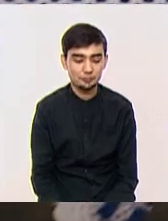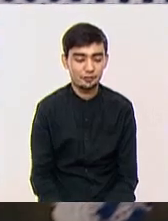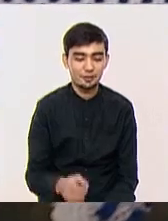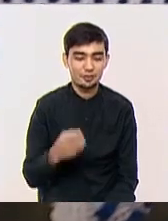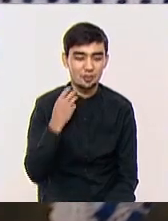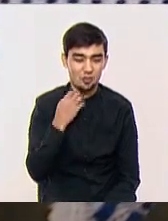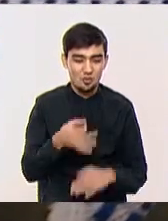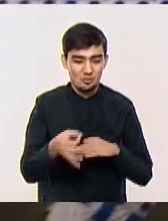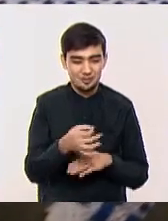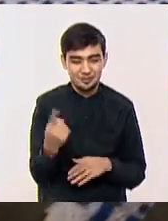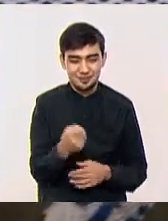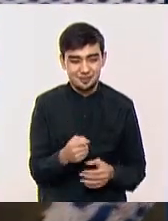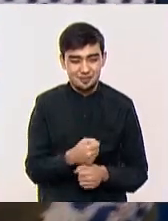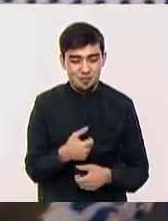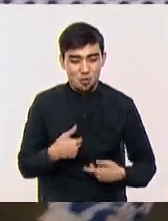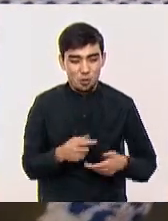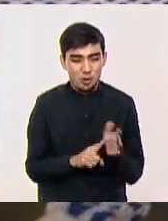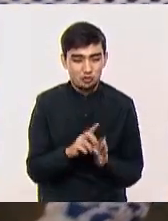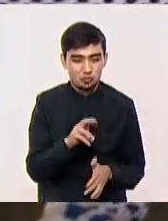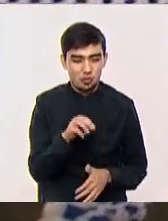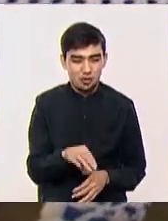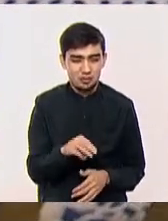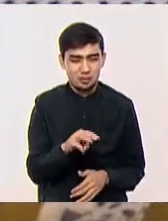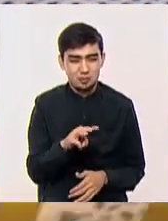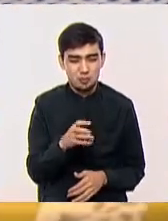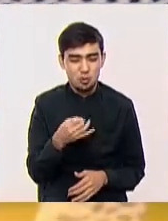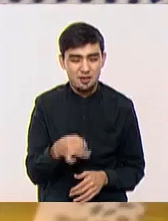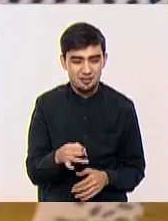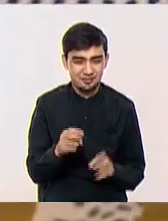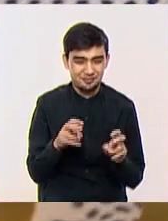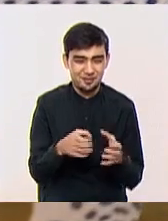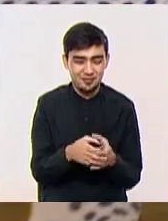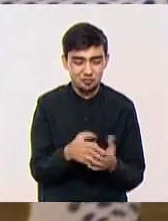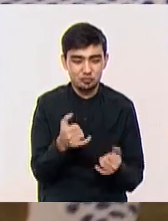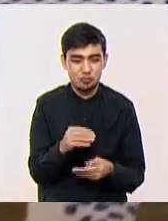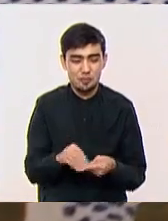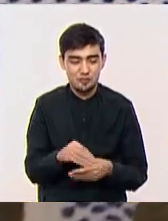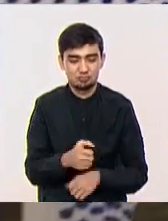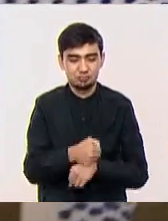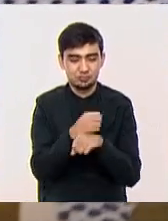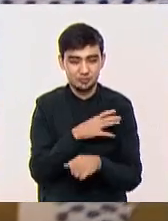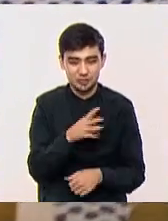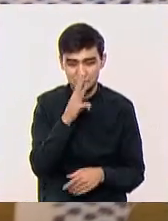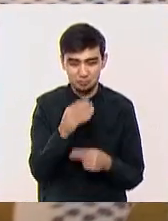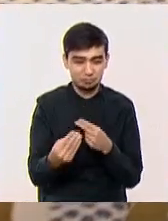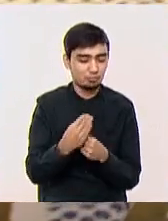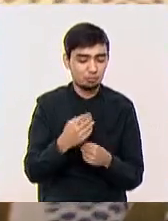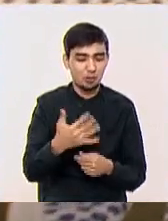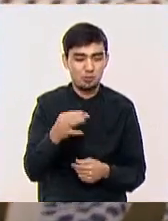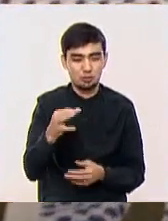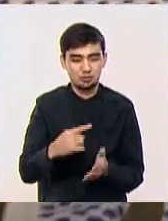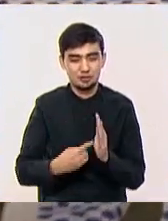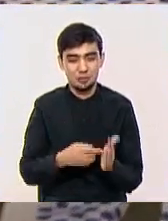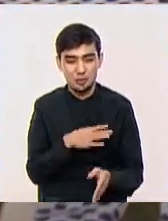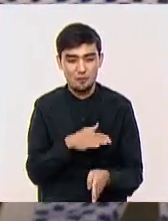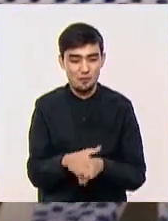Қызылорда облысында бір апта бұрын аштық жариялаған Куатамлон мұнай жұмысшылары бүгін тағы да наразылыққа шықты. Олар жалақымыз 50%-ға көтерілсін деген